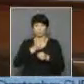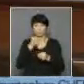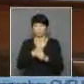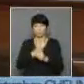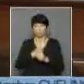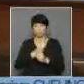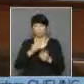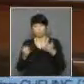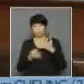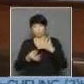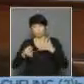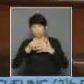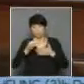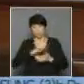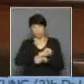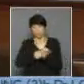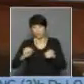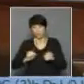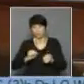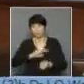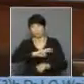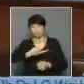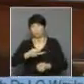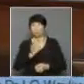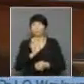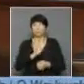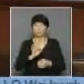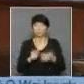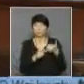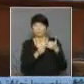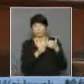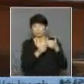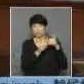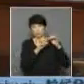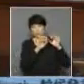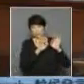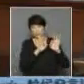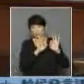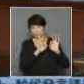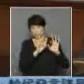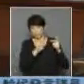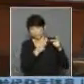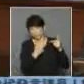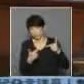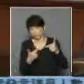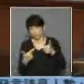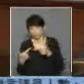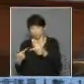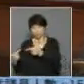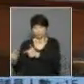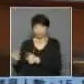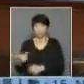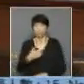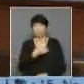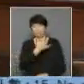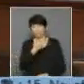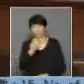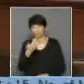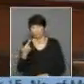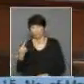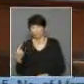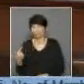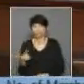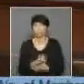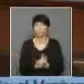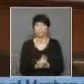改善和解決，更出現了持續惡化的現象。事實上，政府的施政連番